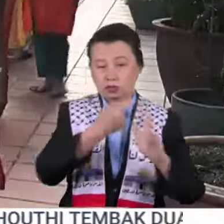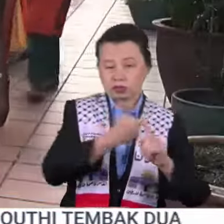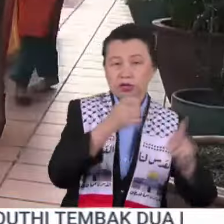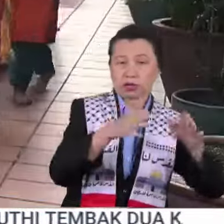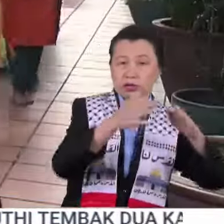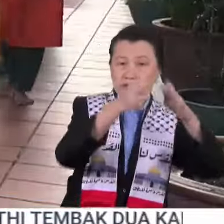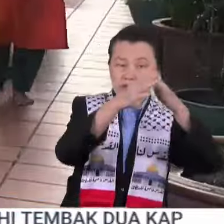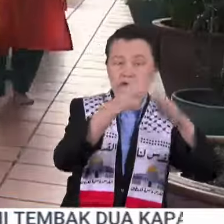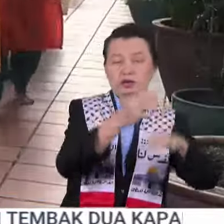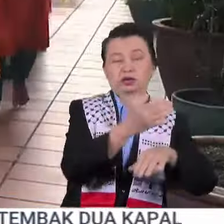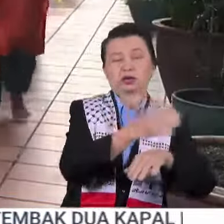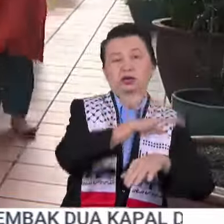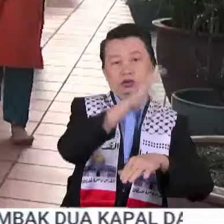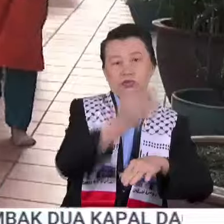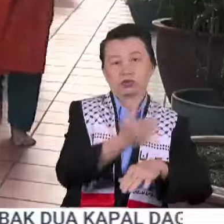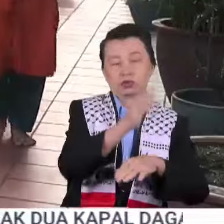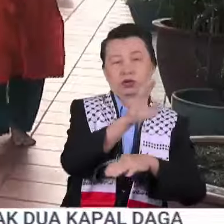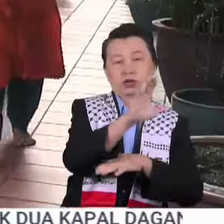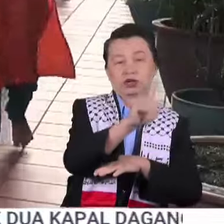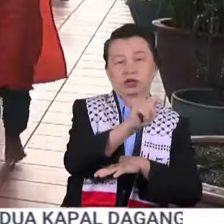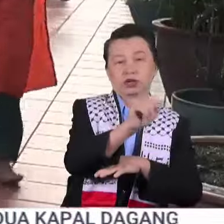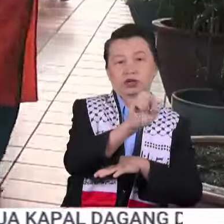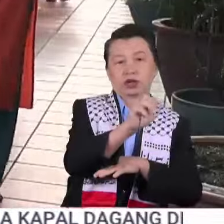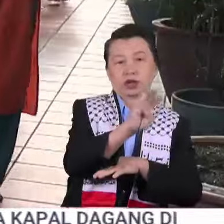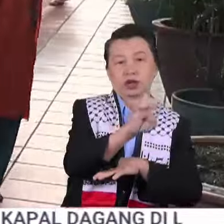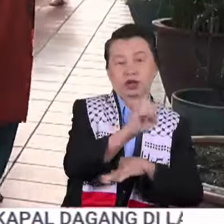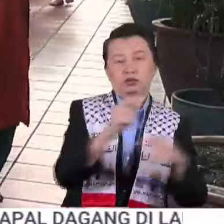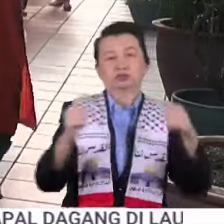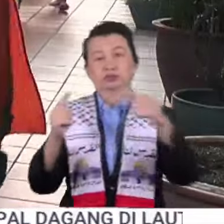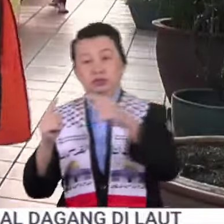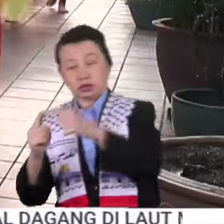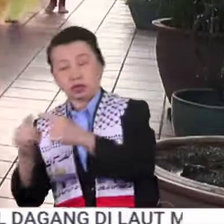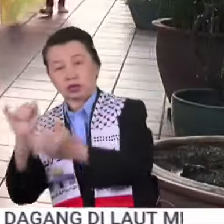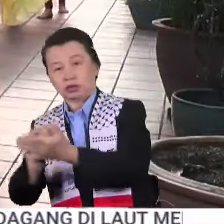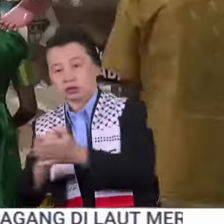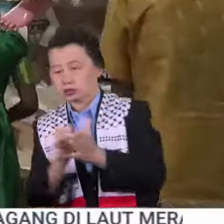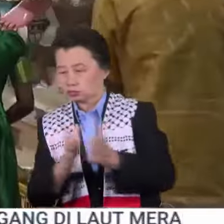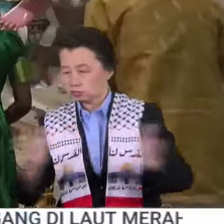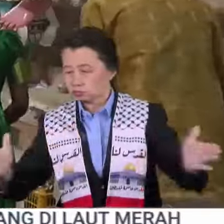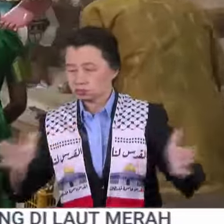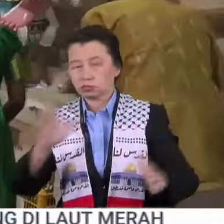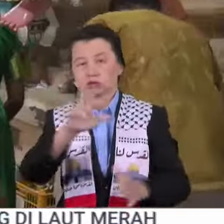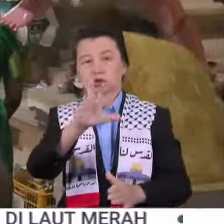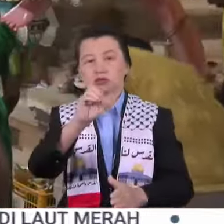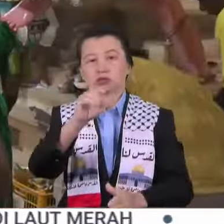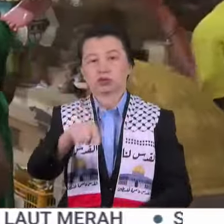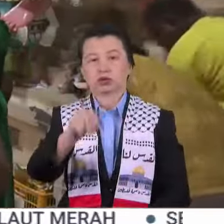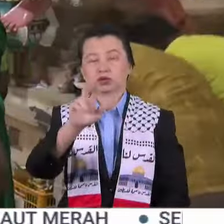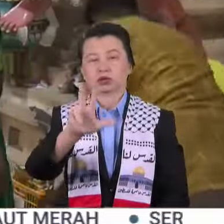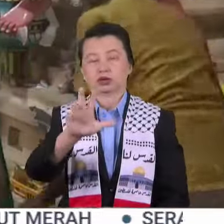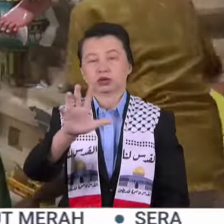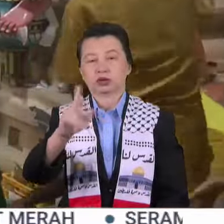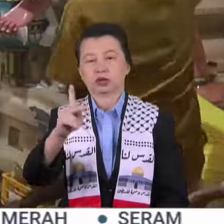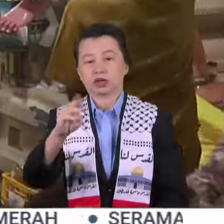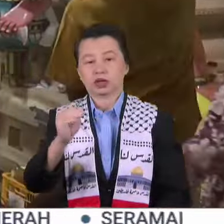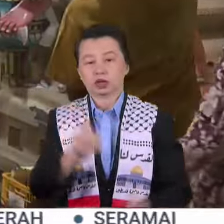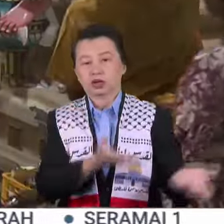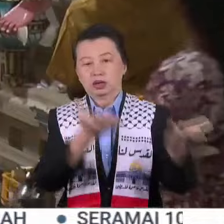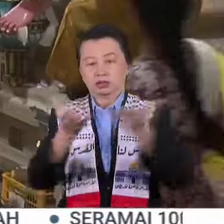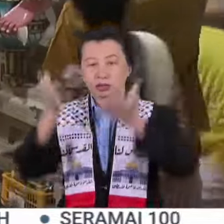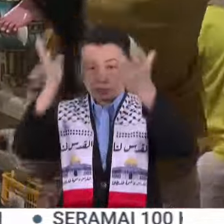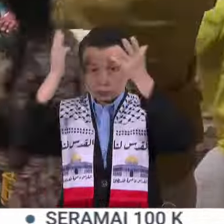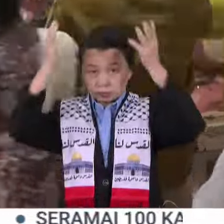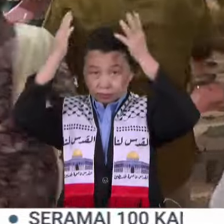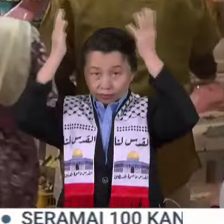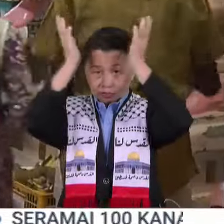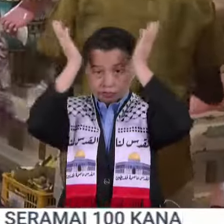kuil di Bukit Tembok, Seremban hingga Kuil Sri Balathan Dayu Thapani dengan jarak 3.5 km sambil membawa pal